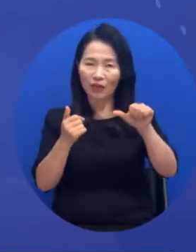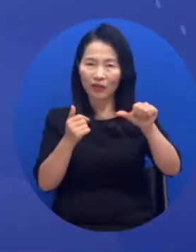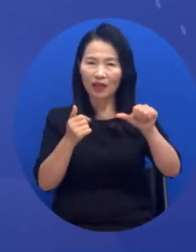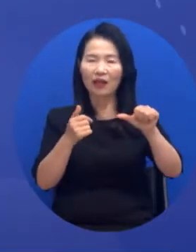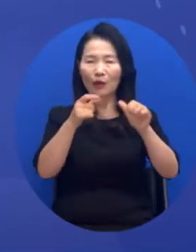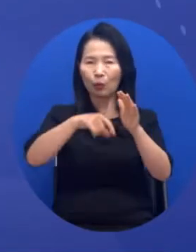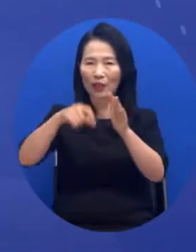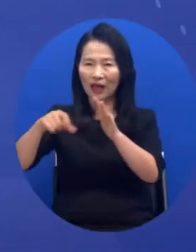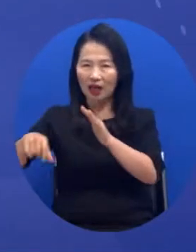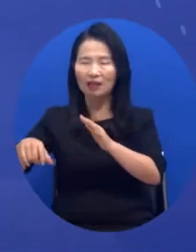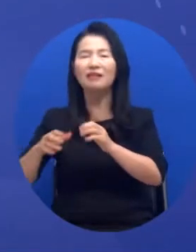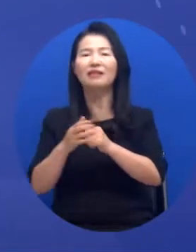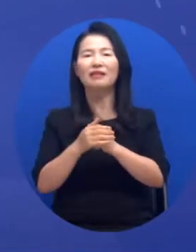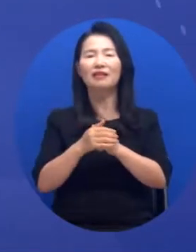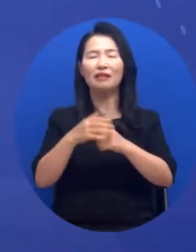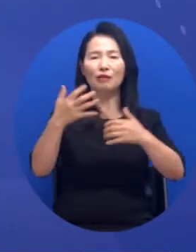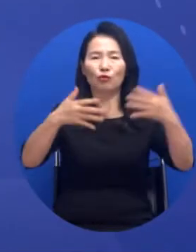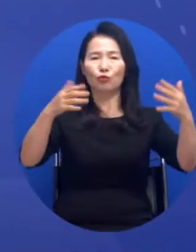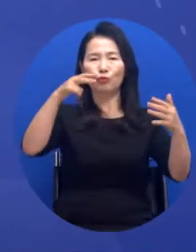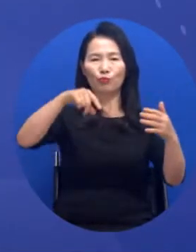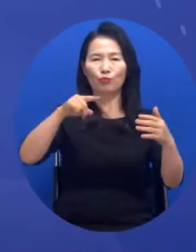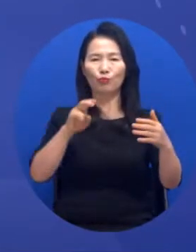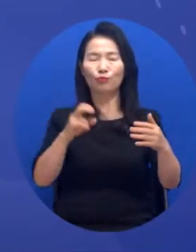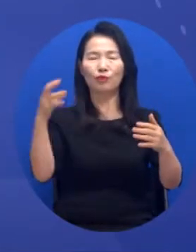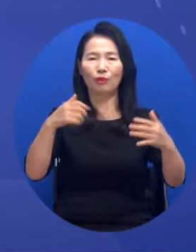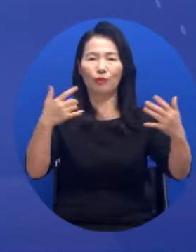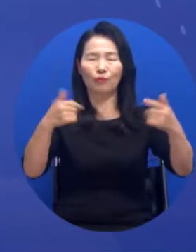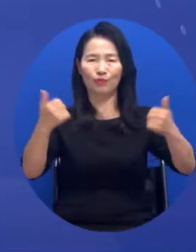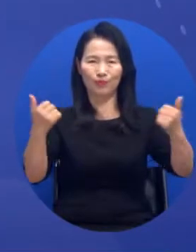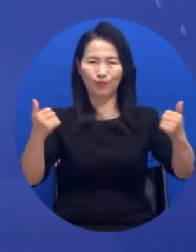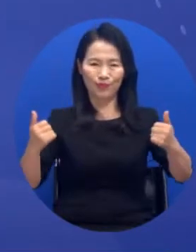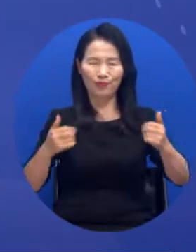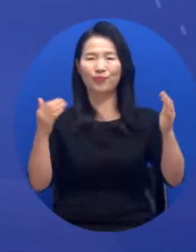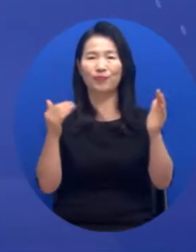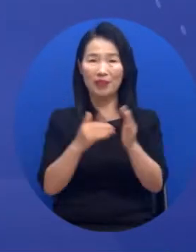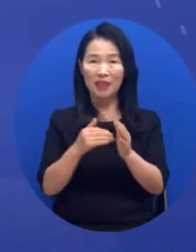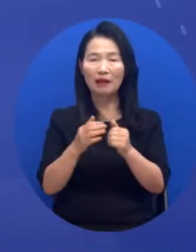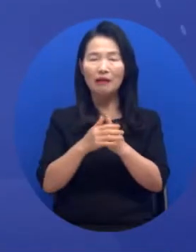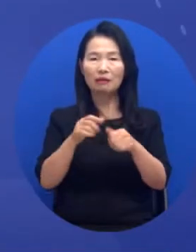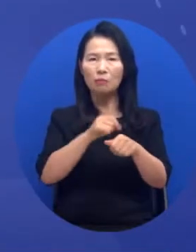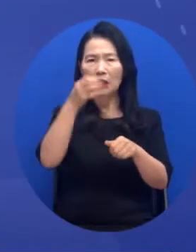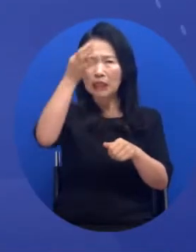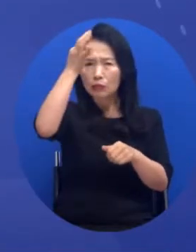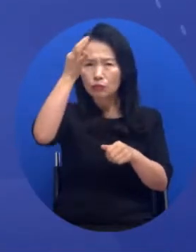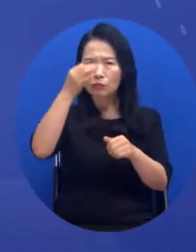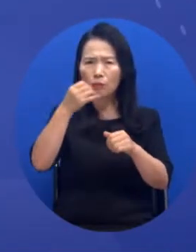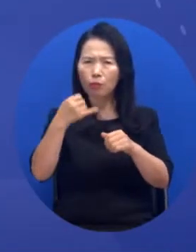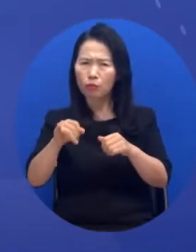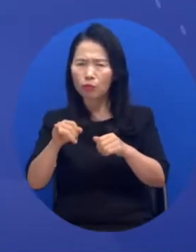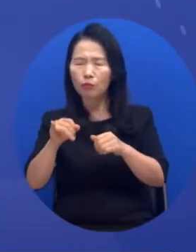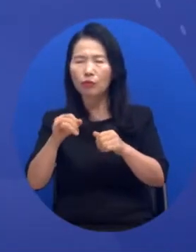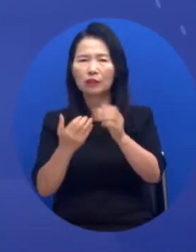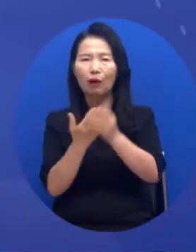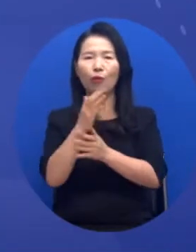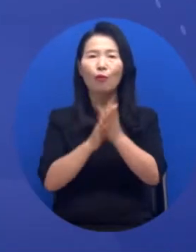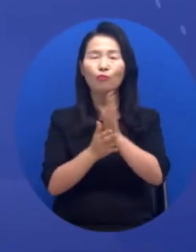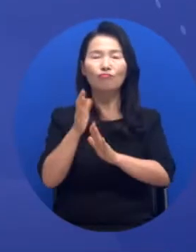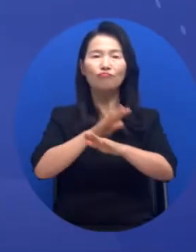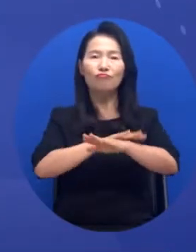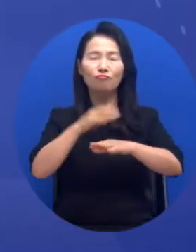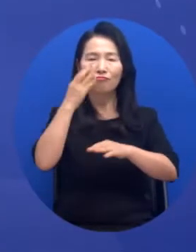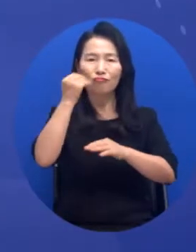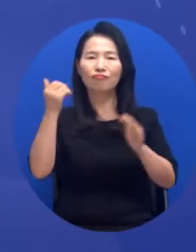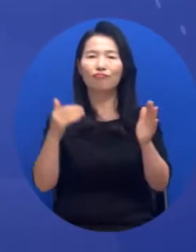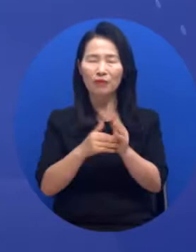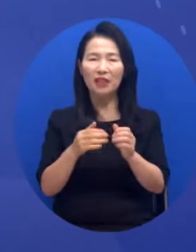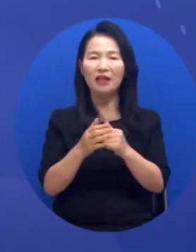화상회의 스팸 인 주물 사용해서 회의를 열었는데요 특별한 기술적인 사고 없이 총애를 마무리 있습니다 안에 한